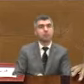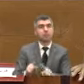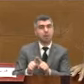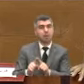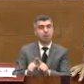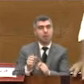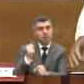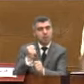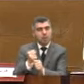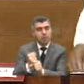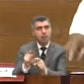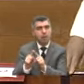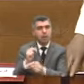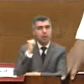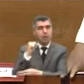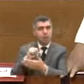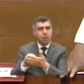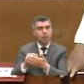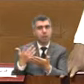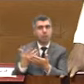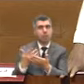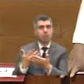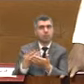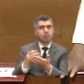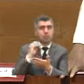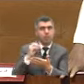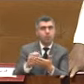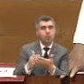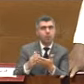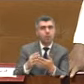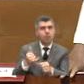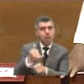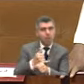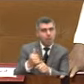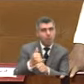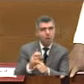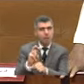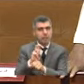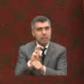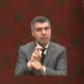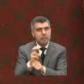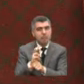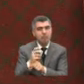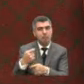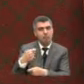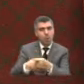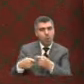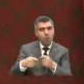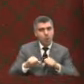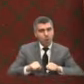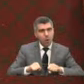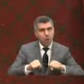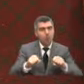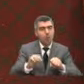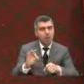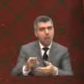الحرة والمستقلة، هادو صحاب التجار والمطاعم والمقاهي والطاكسيات والباعة الجائرين وباعي الحلويات